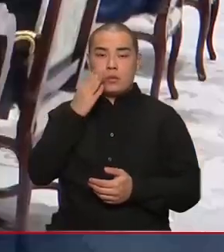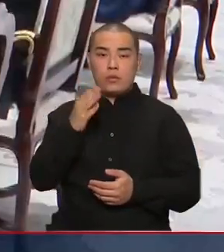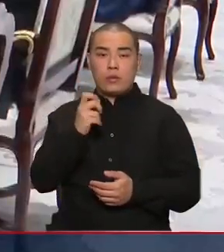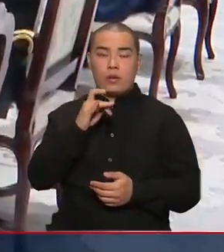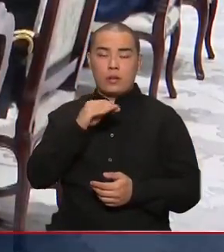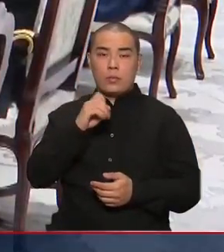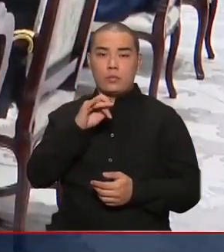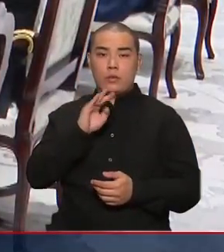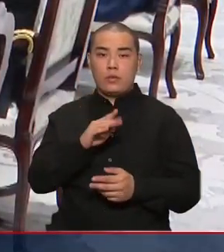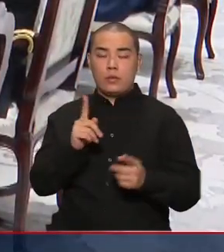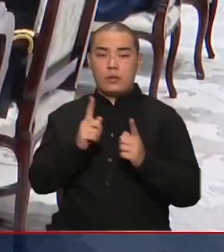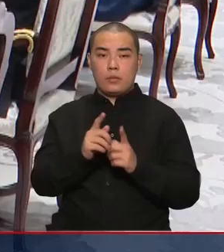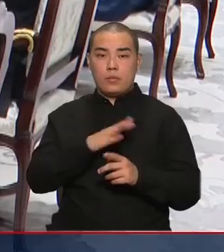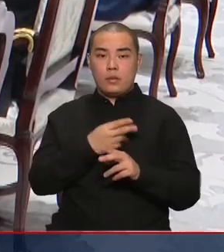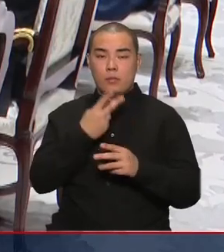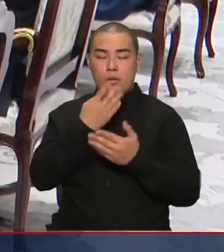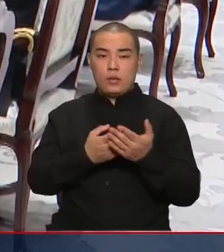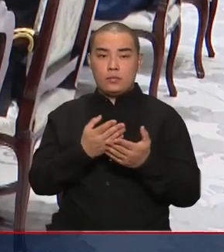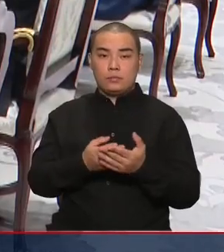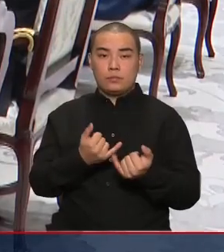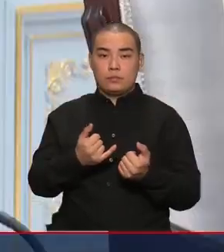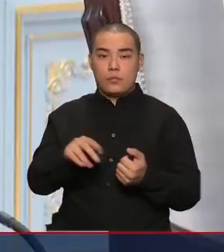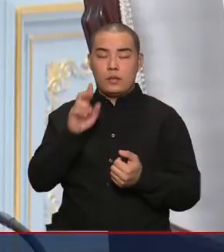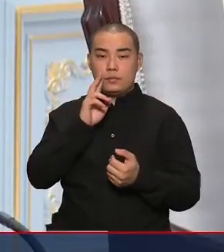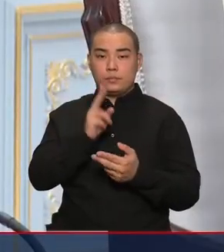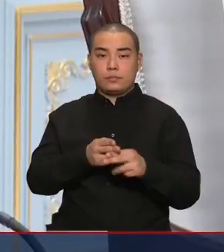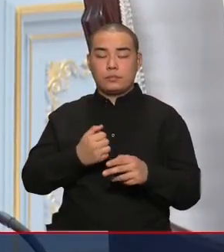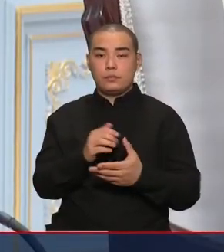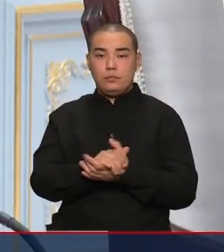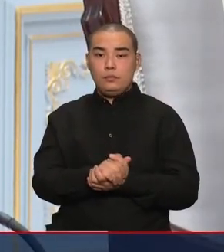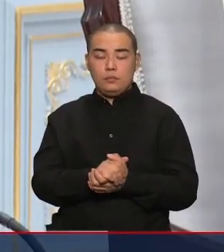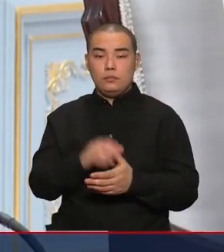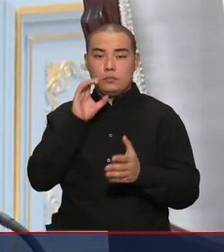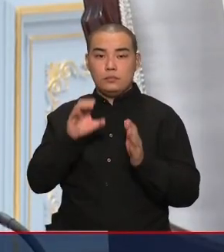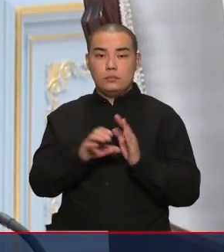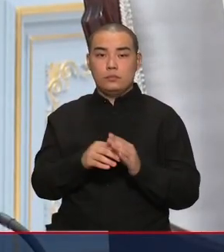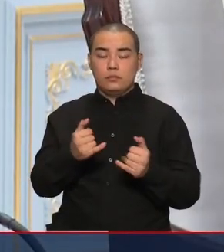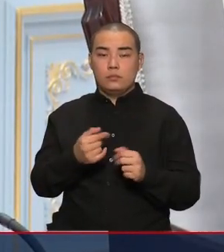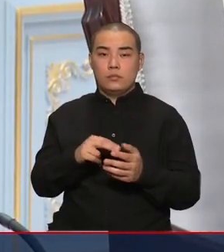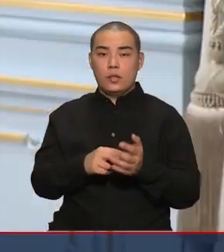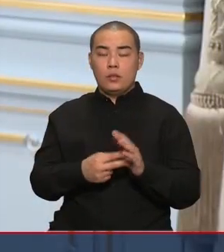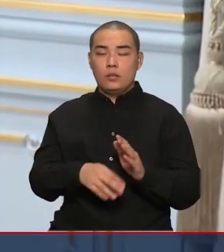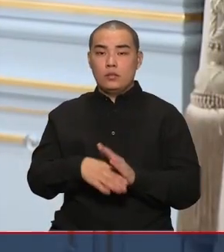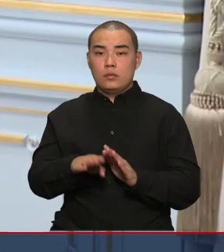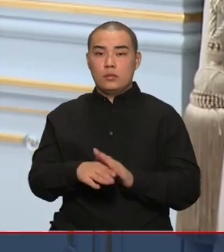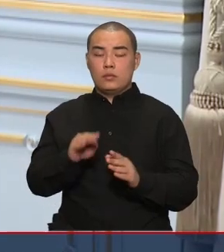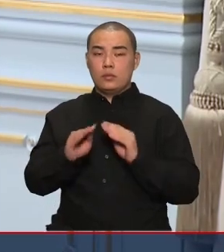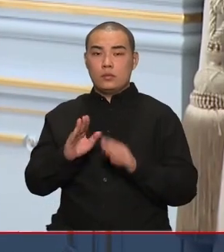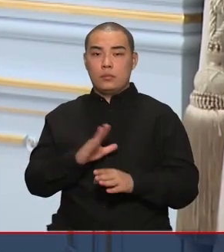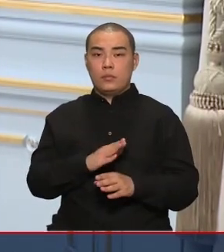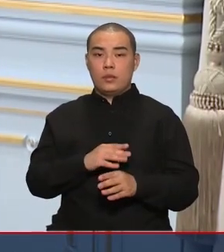Шавкат Мирзиёевпен кездесті. Жиында бауырлас елдердің ынтымақтастығы сөз болып, стратегиялық әріптестікті нығайту жолдар